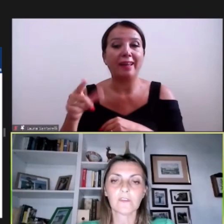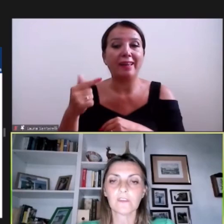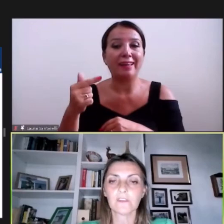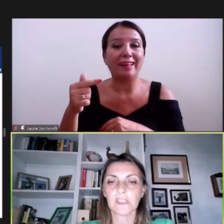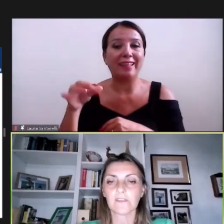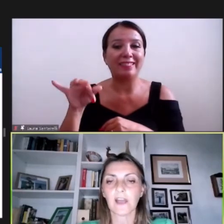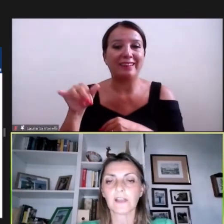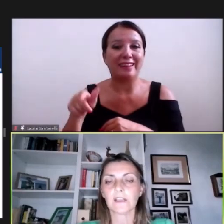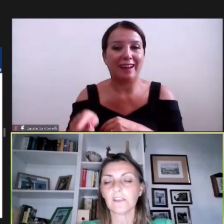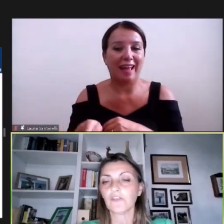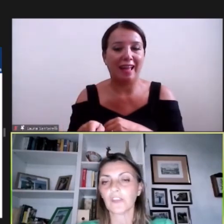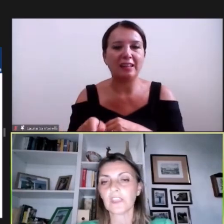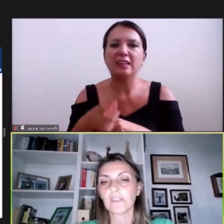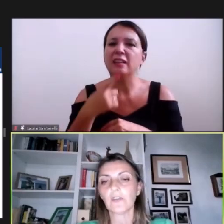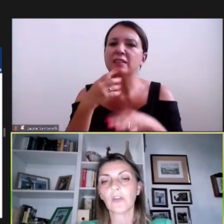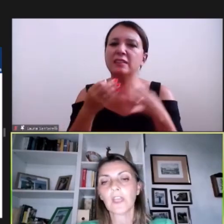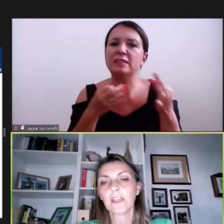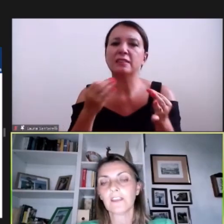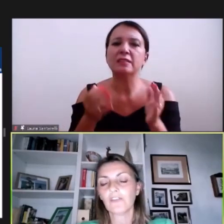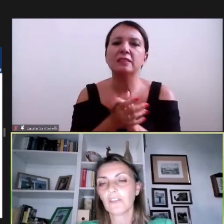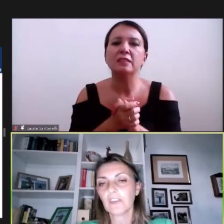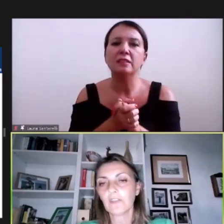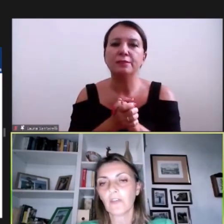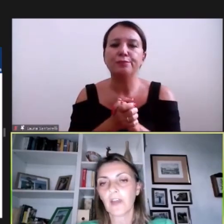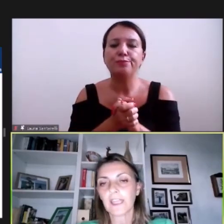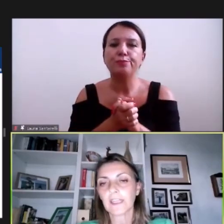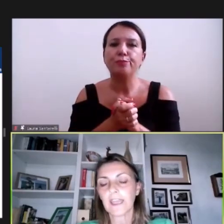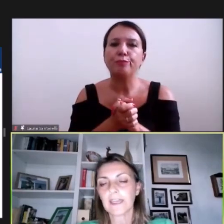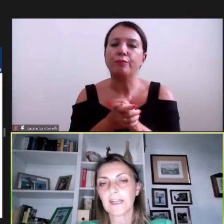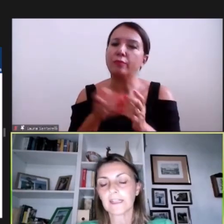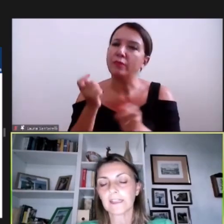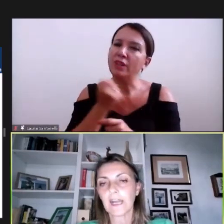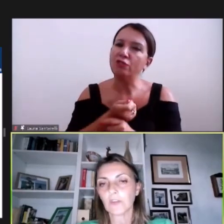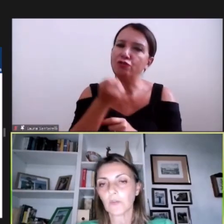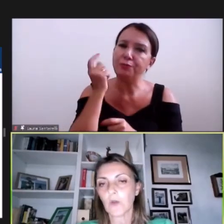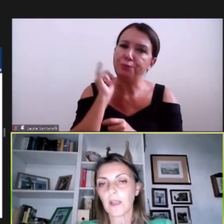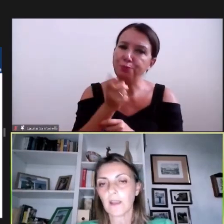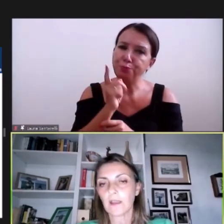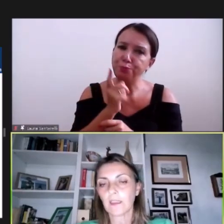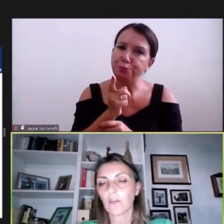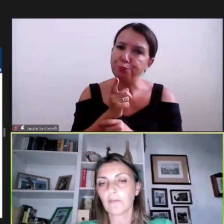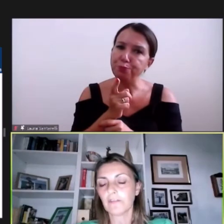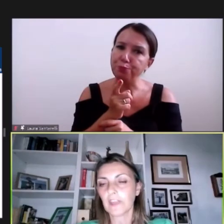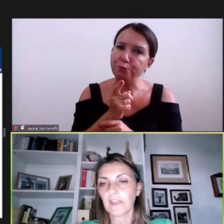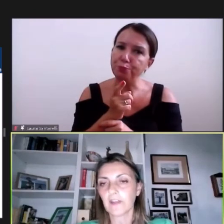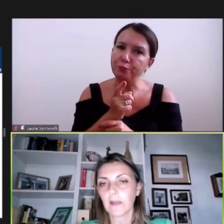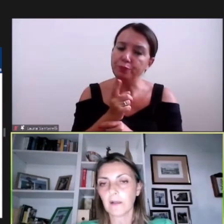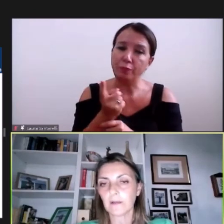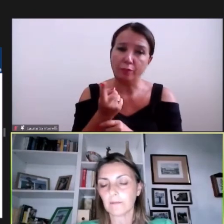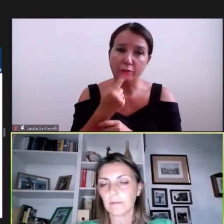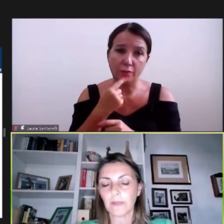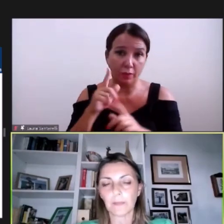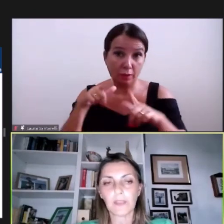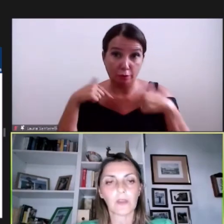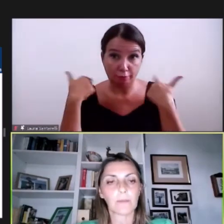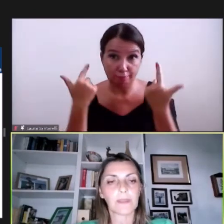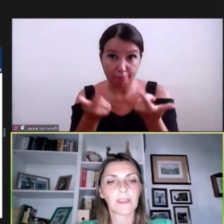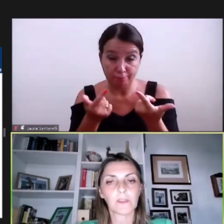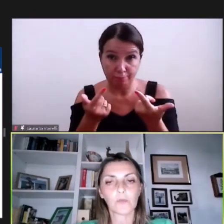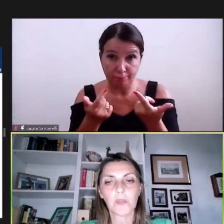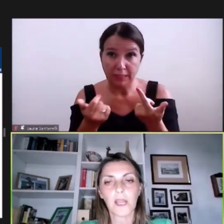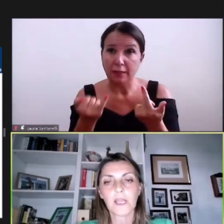cosa consisteva l'incentivo? L'incentivo era dato a chi conferiva la